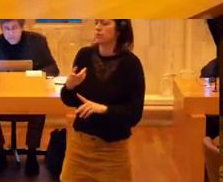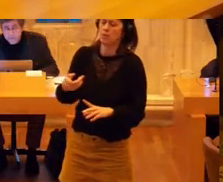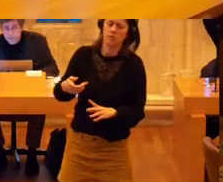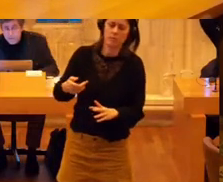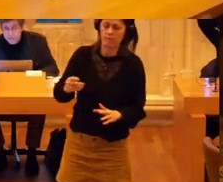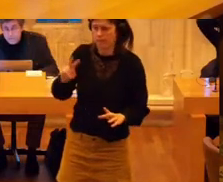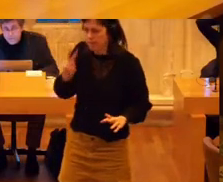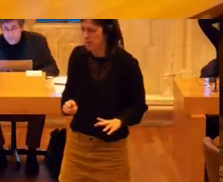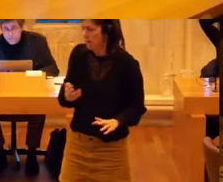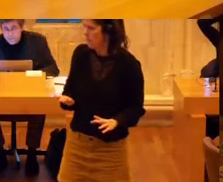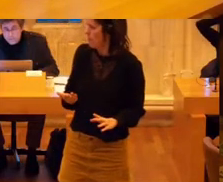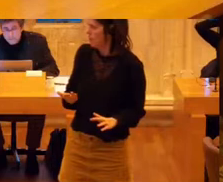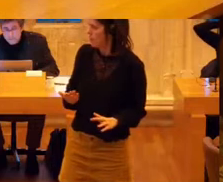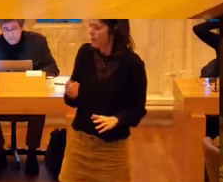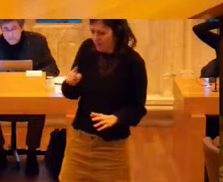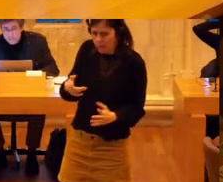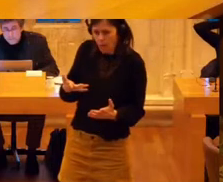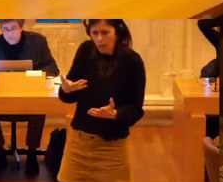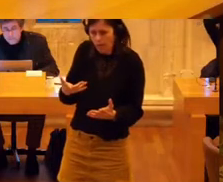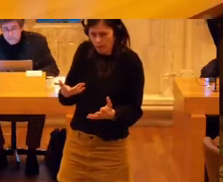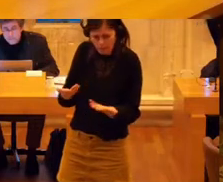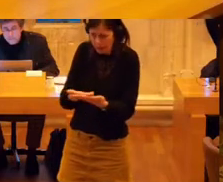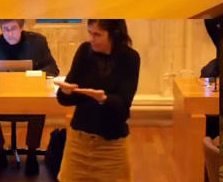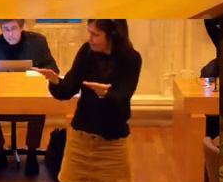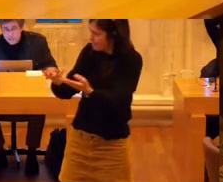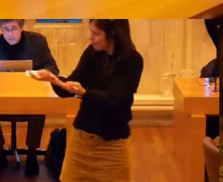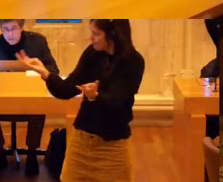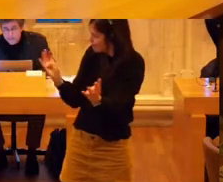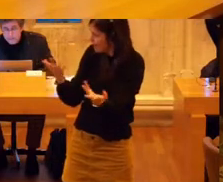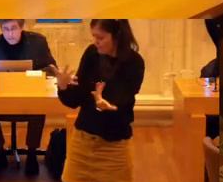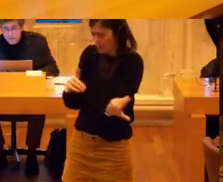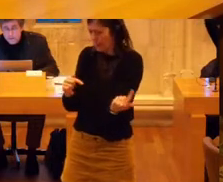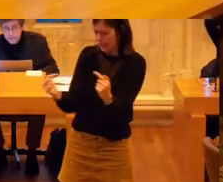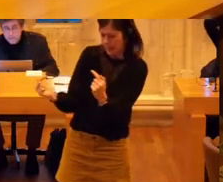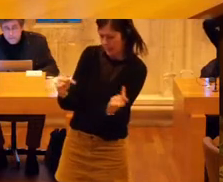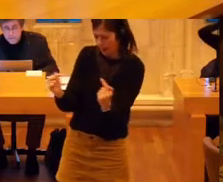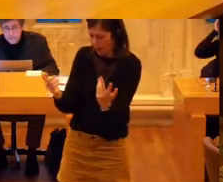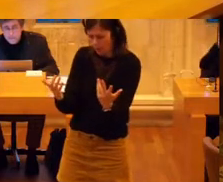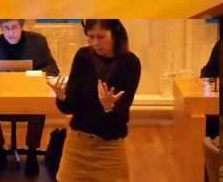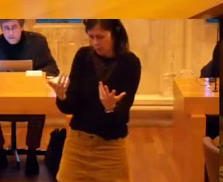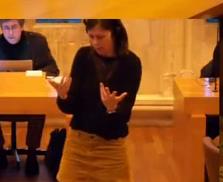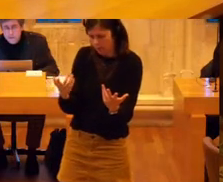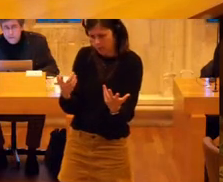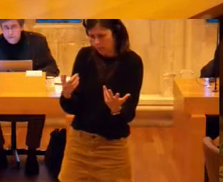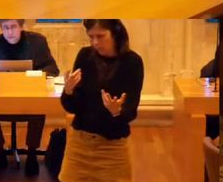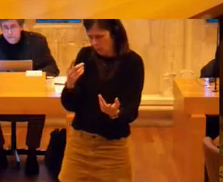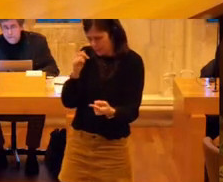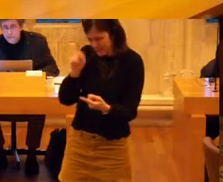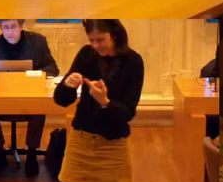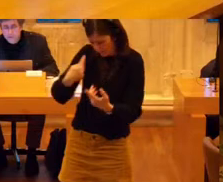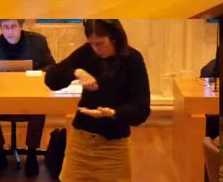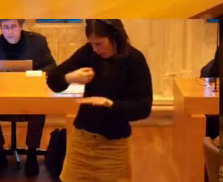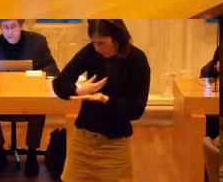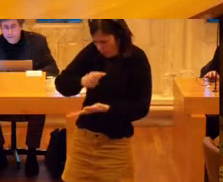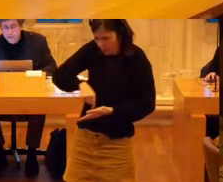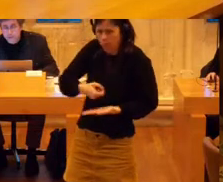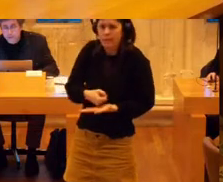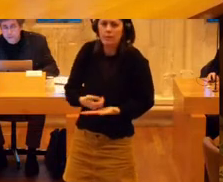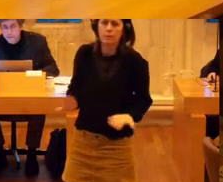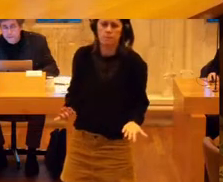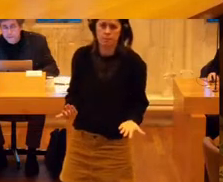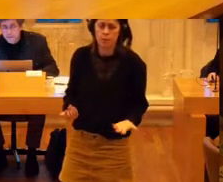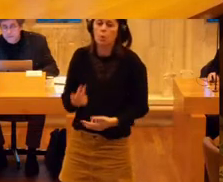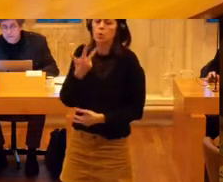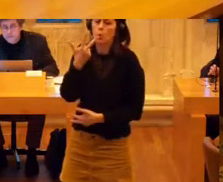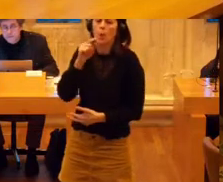pour qu'elles puissent être débattues ici au conseil municipal ou qu'on en soit au minimum informé. Donc trois questions. Première,